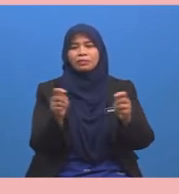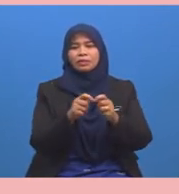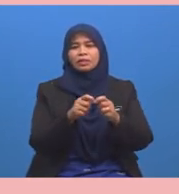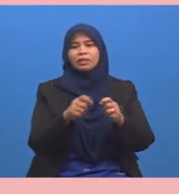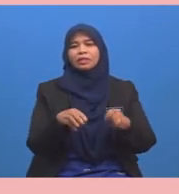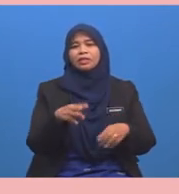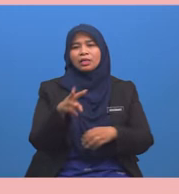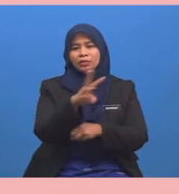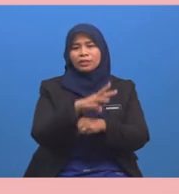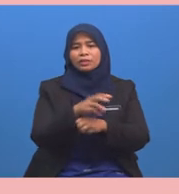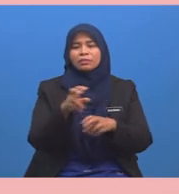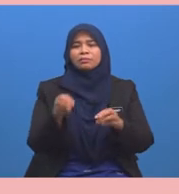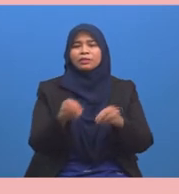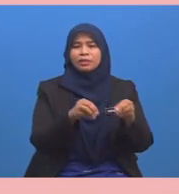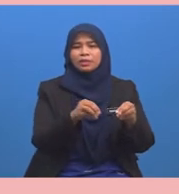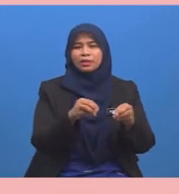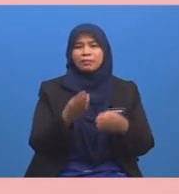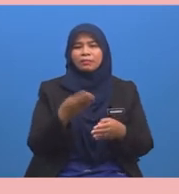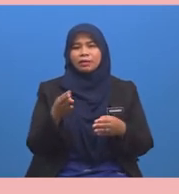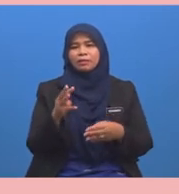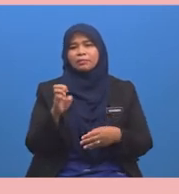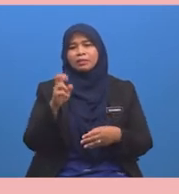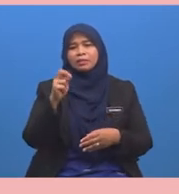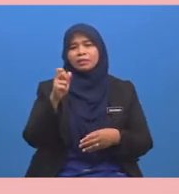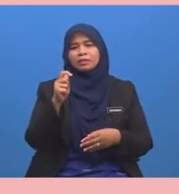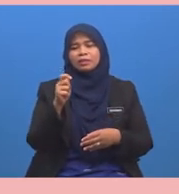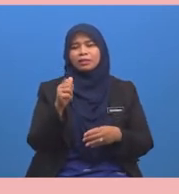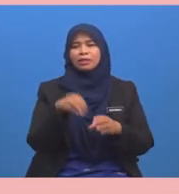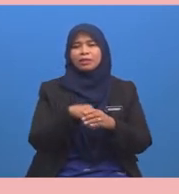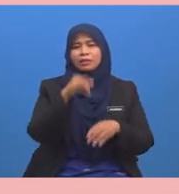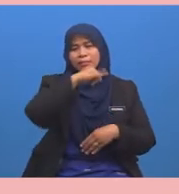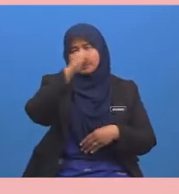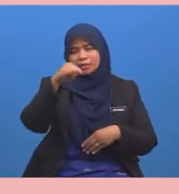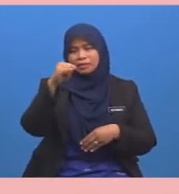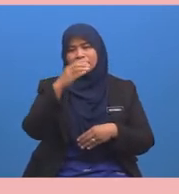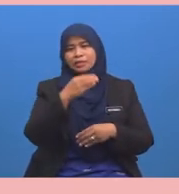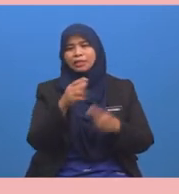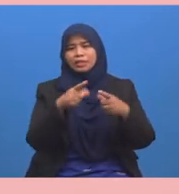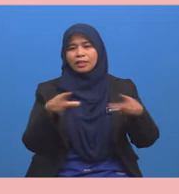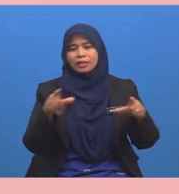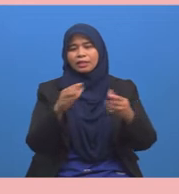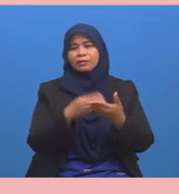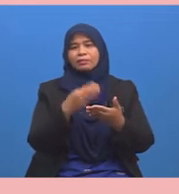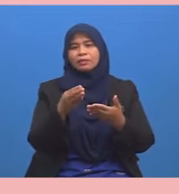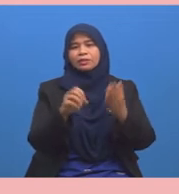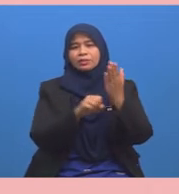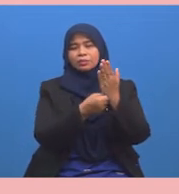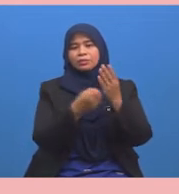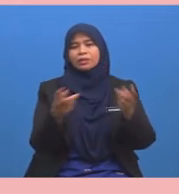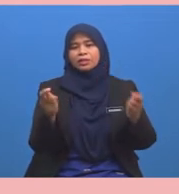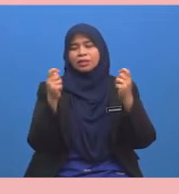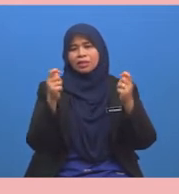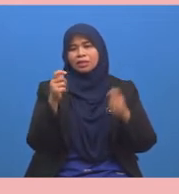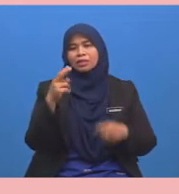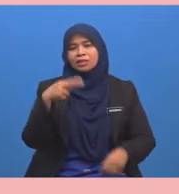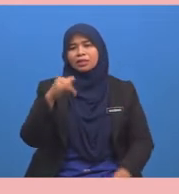kawasan pertanian, bahan mentah dalam perindustrian dan sebagainya. Dan yang keempat, membekalkan sumber